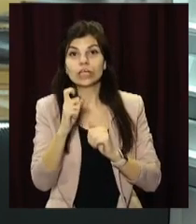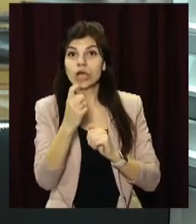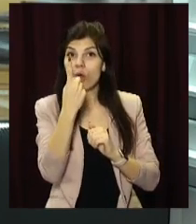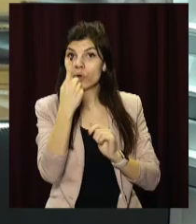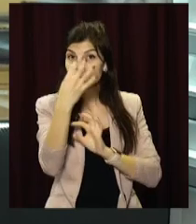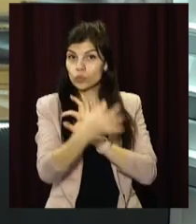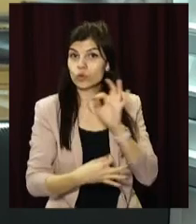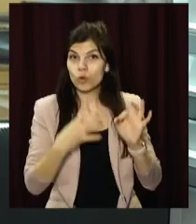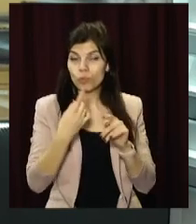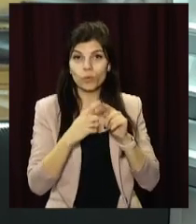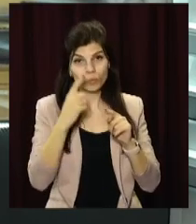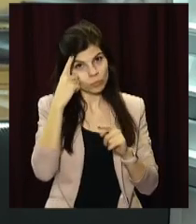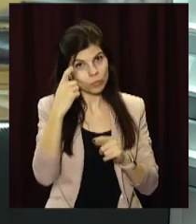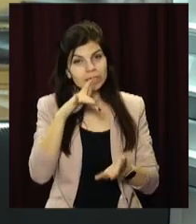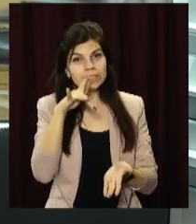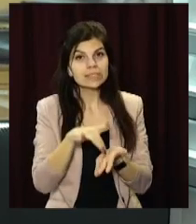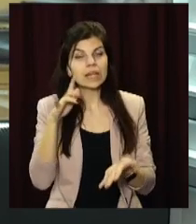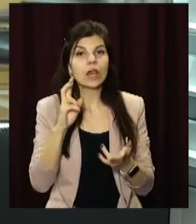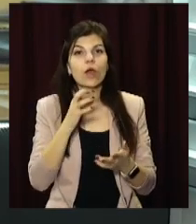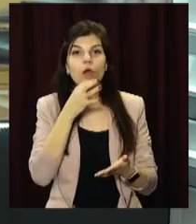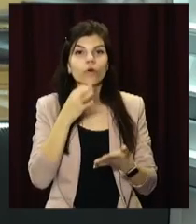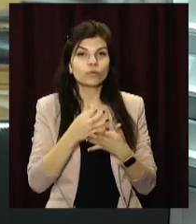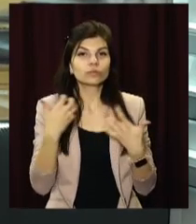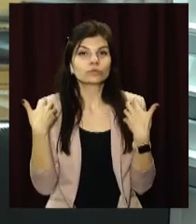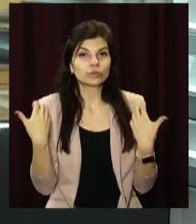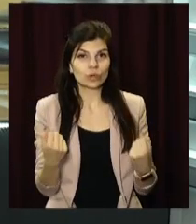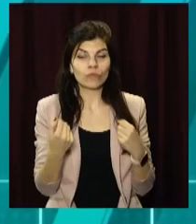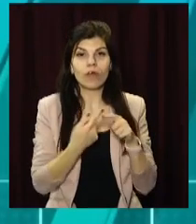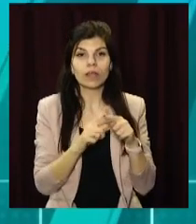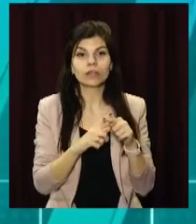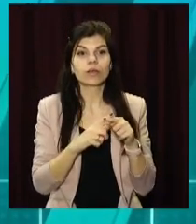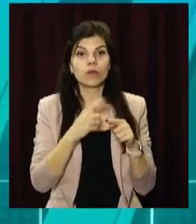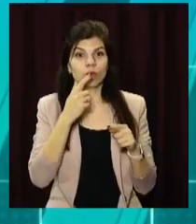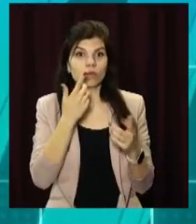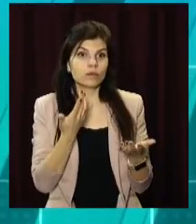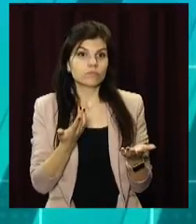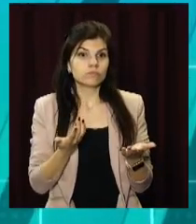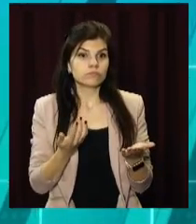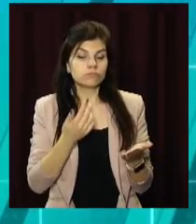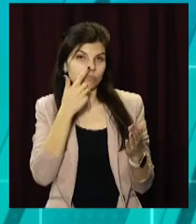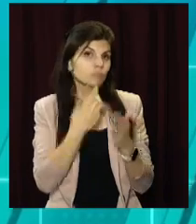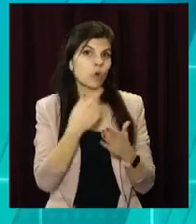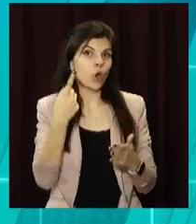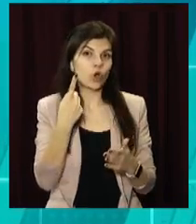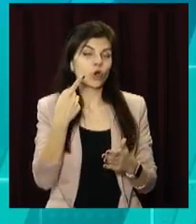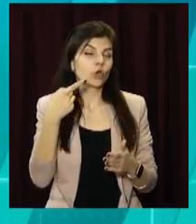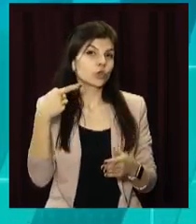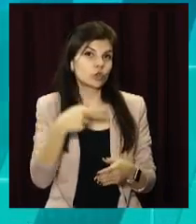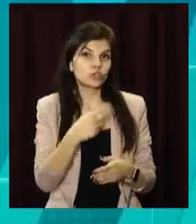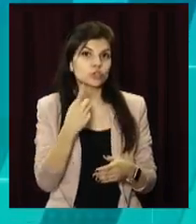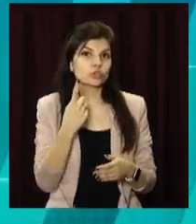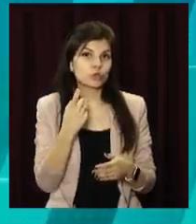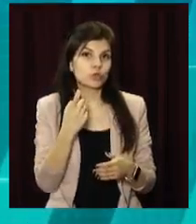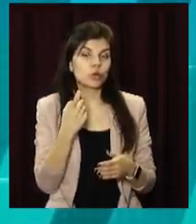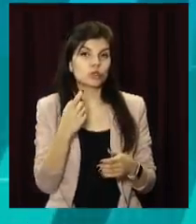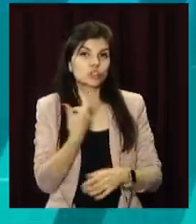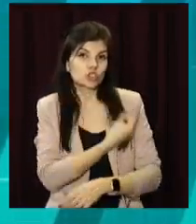добу, повідомили в Центрі громадського здоров'я. Це над понад 1100 щеплень, більше, ніж за попередню